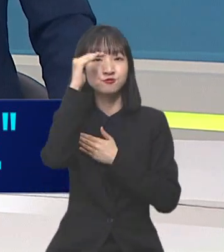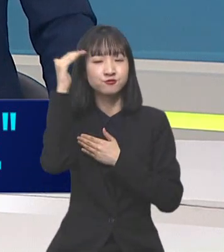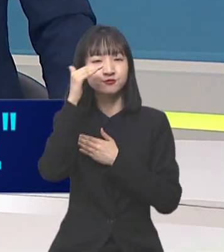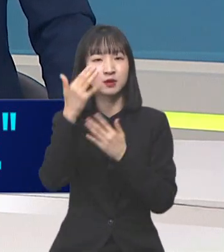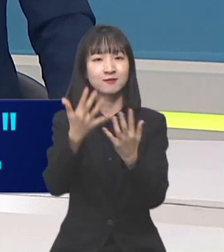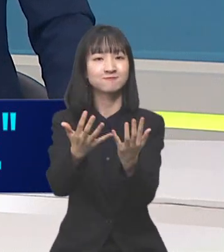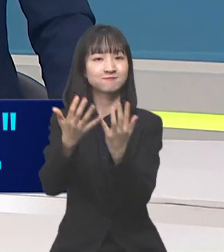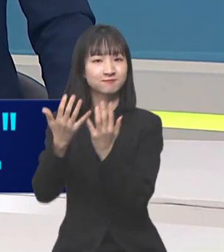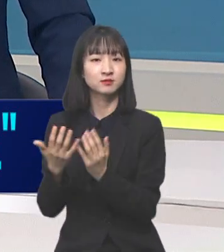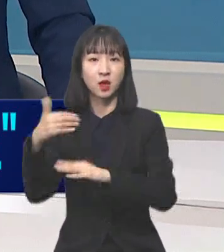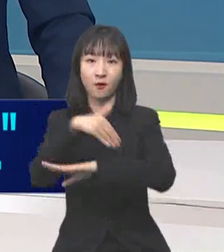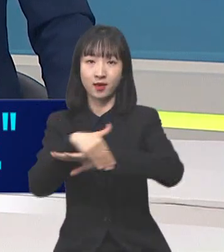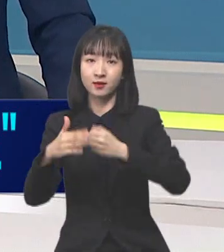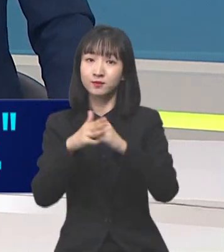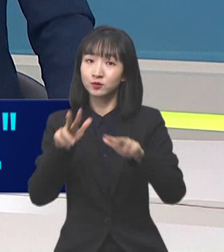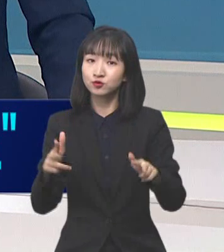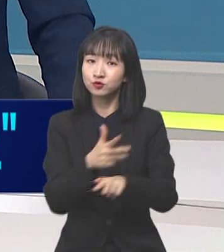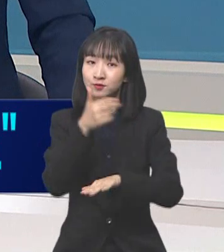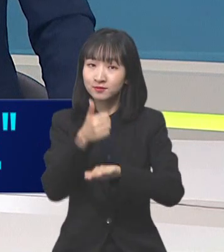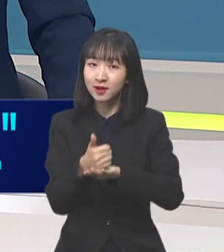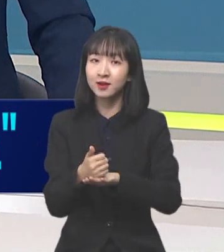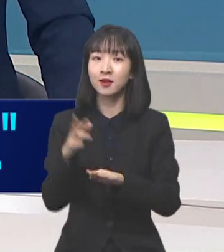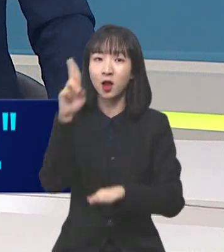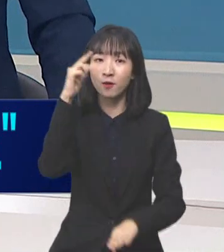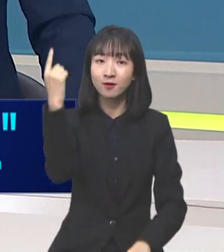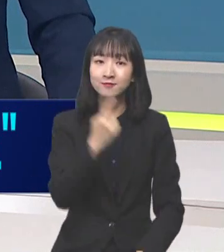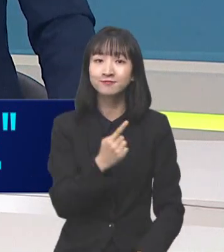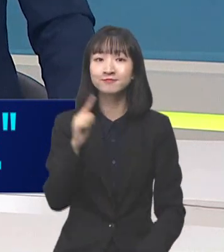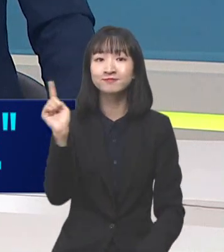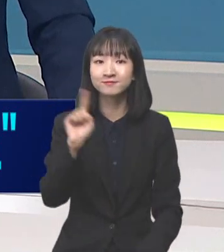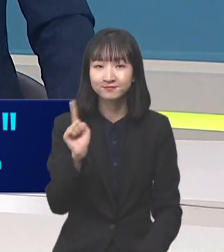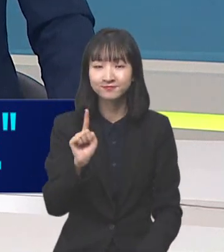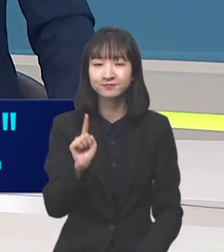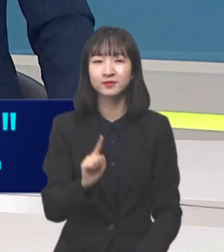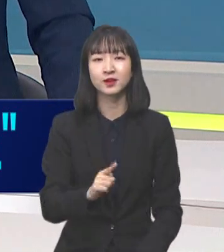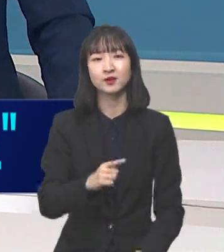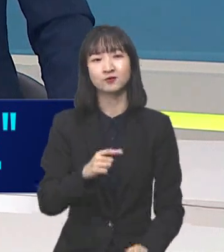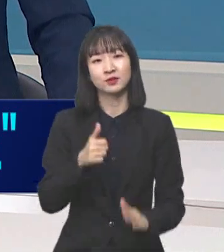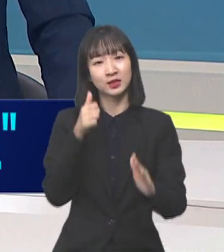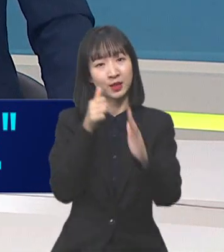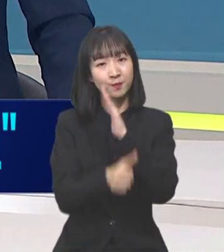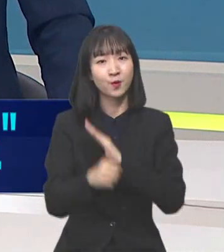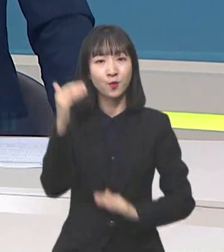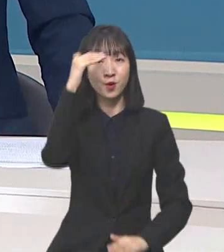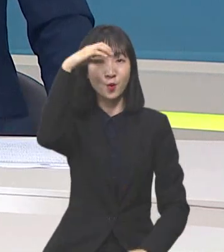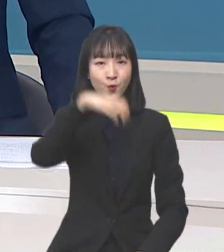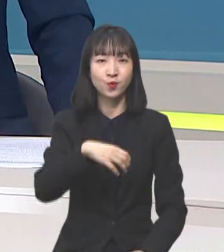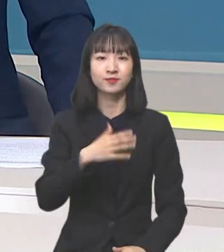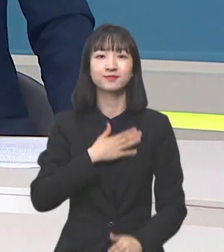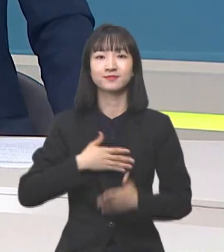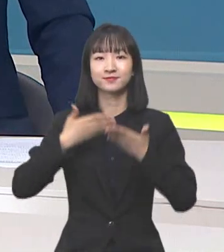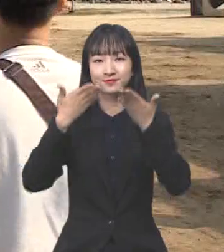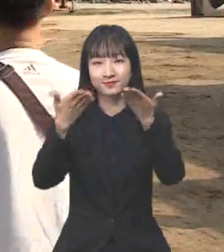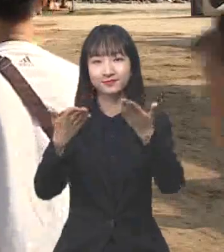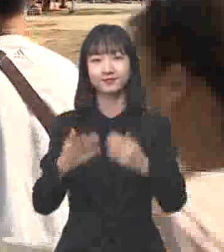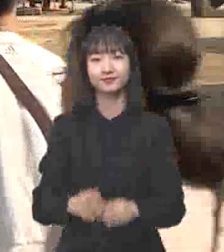가족 친구와 함께 강화도로 떠나보시는 건 어떨까요 대표적인 관광명소를 김지영 기자가 소개합니다